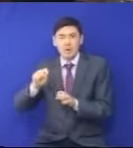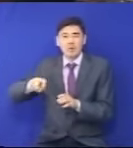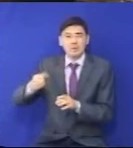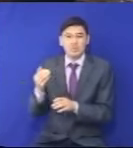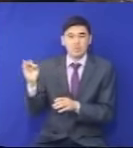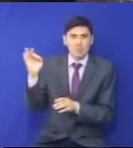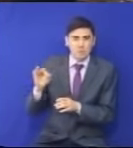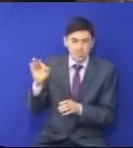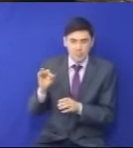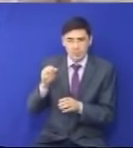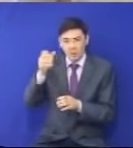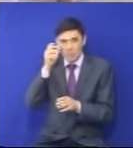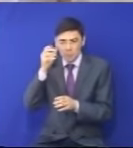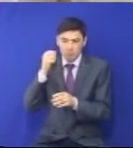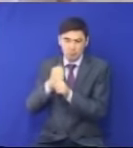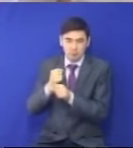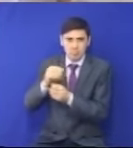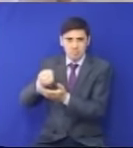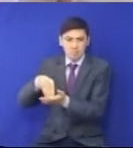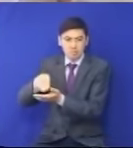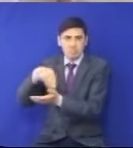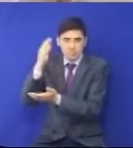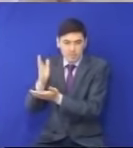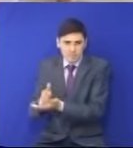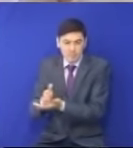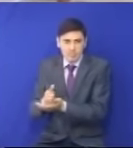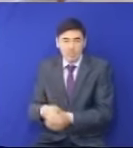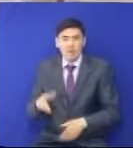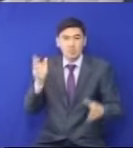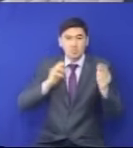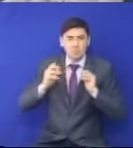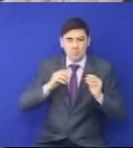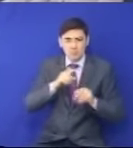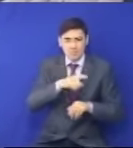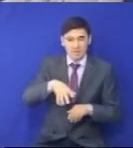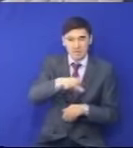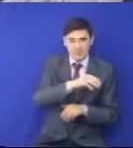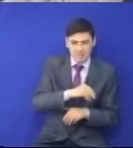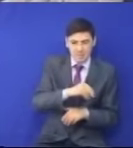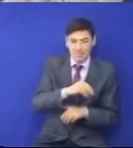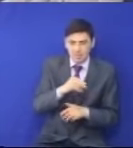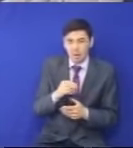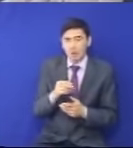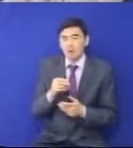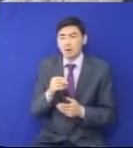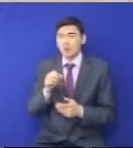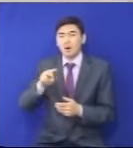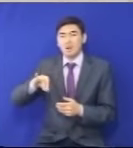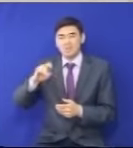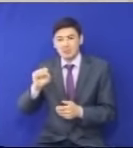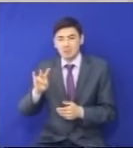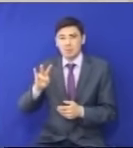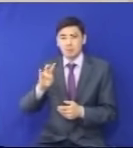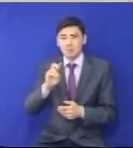байланысты шыққан ғылыми еңбектер бар. Сонымен қатар оқырмандар мен студенттердің назарына алаш үкіметінің белсенді қайраткерлері Әлихан